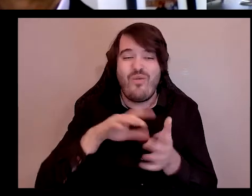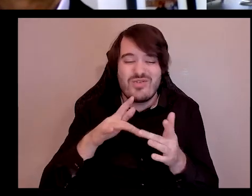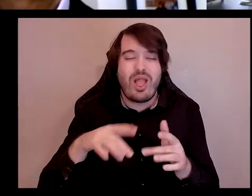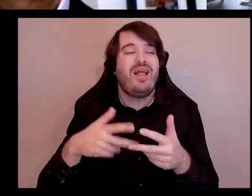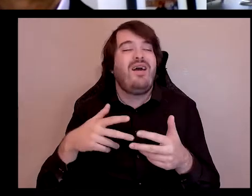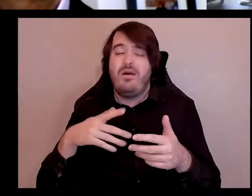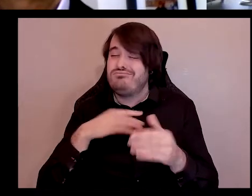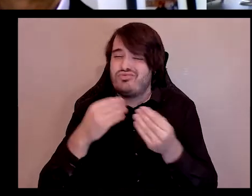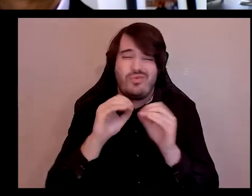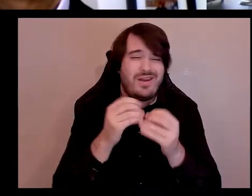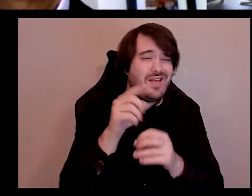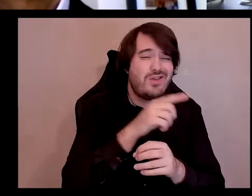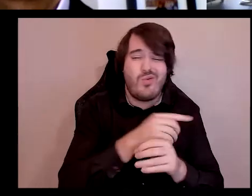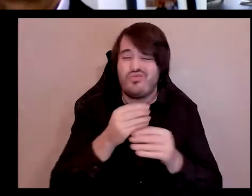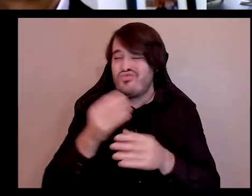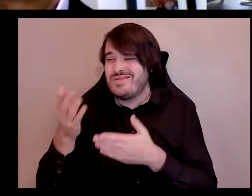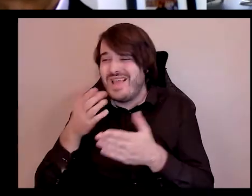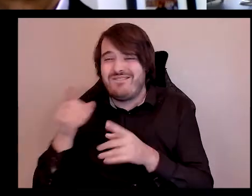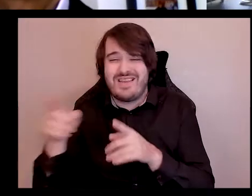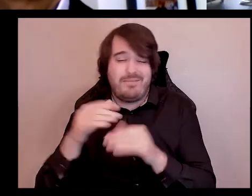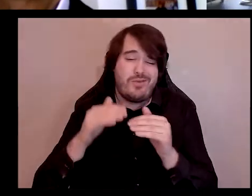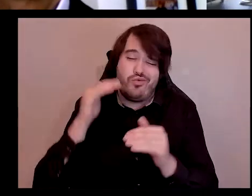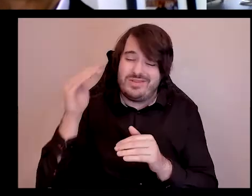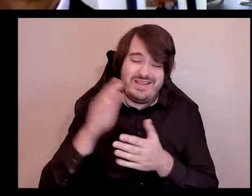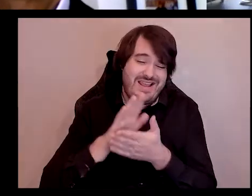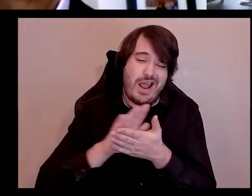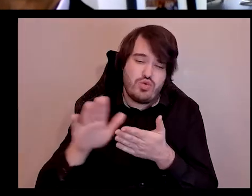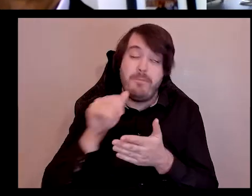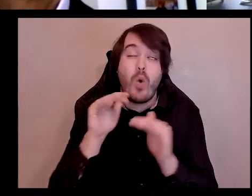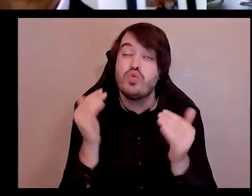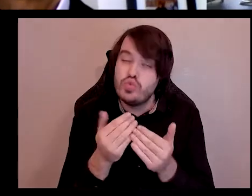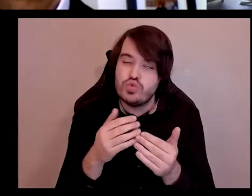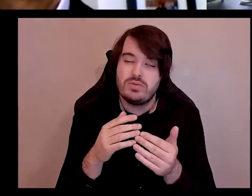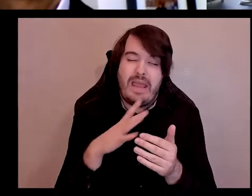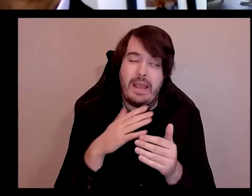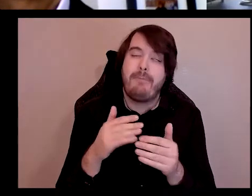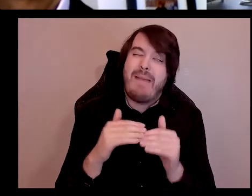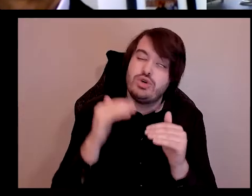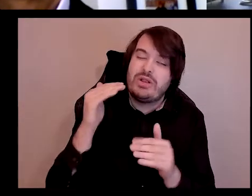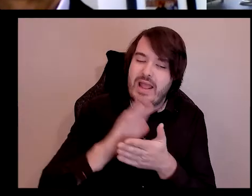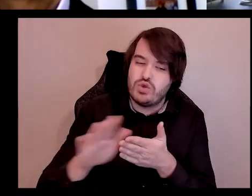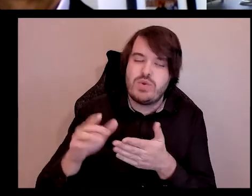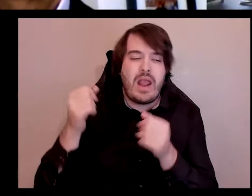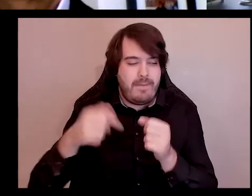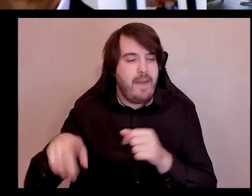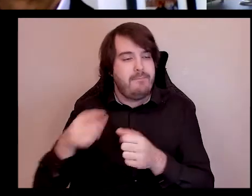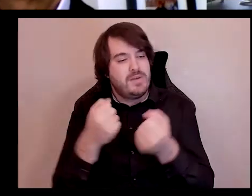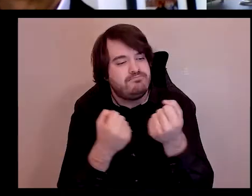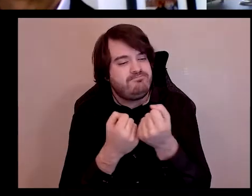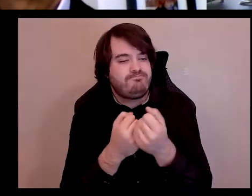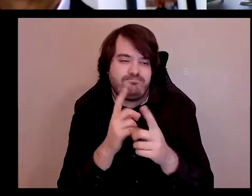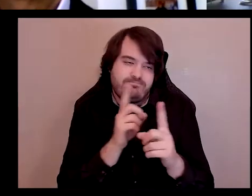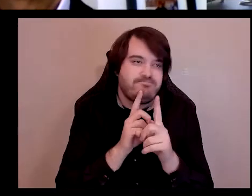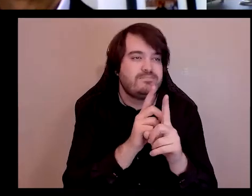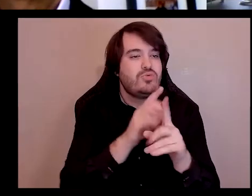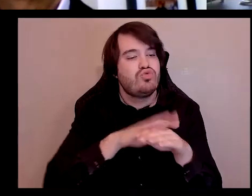votre démarche à travers les différents outils disponibles dans le salon. Vous allez voir, on a toutes sortes d'organisations et de services. La majorité